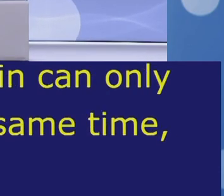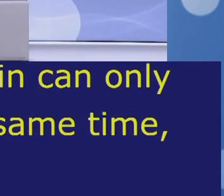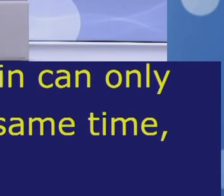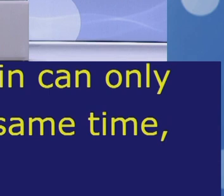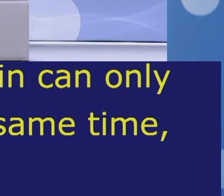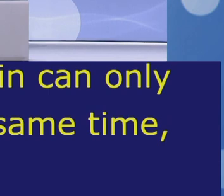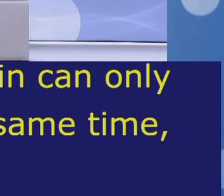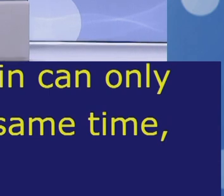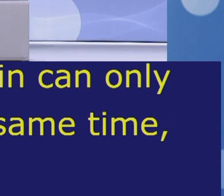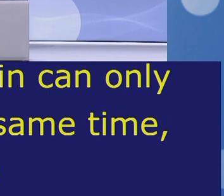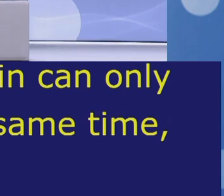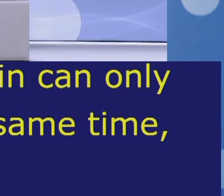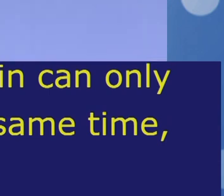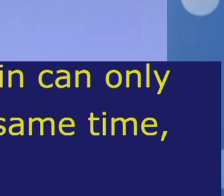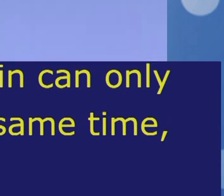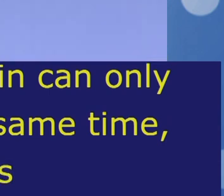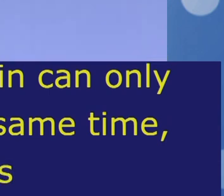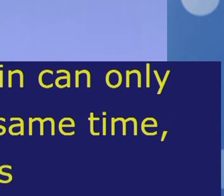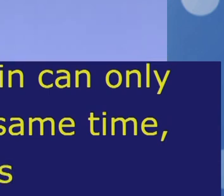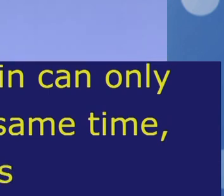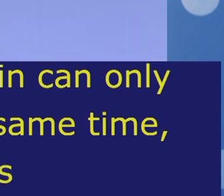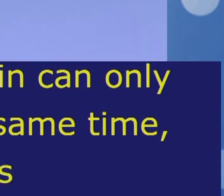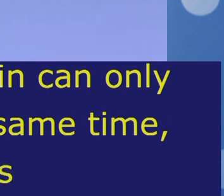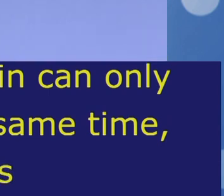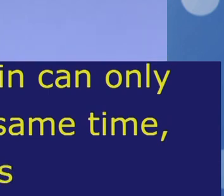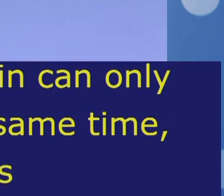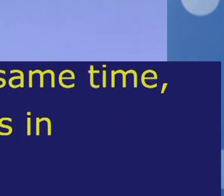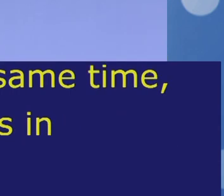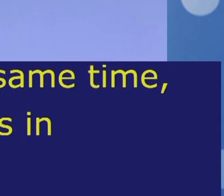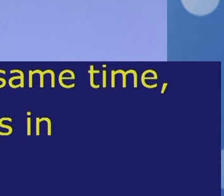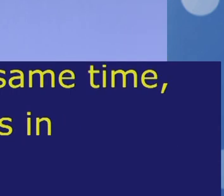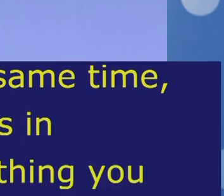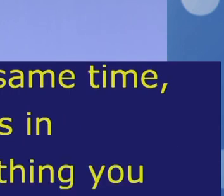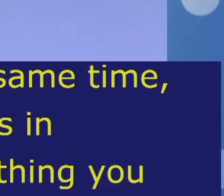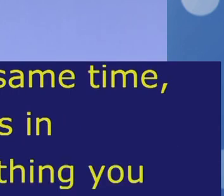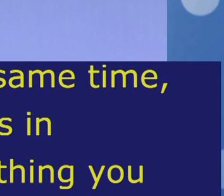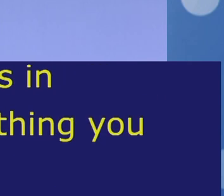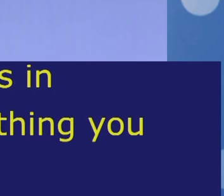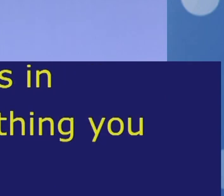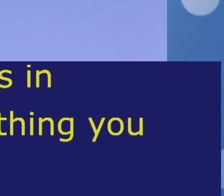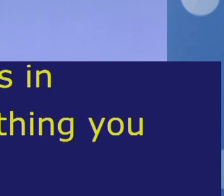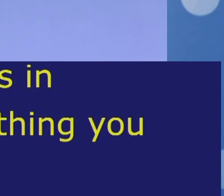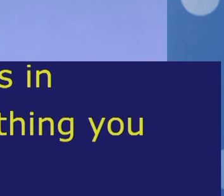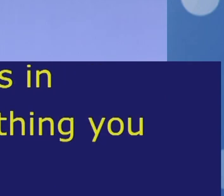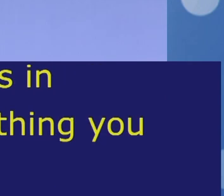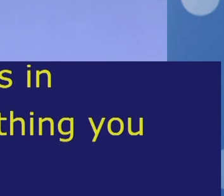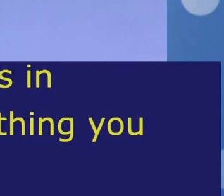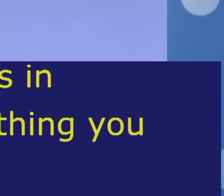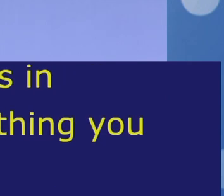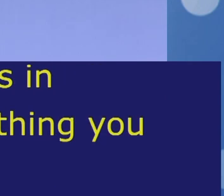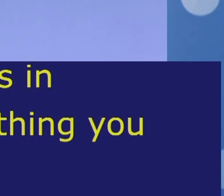40到100 bit每一分钟，但是我们的意识那么有多快呢？那会更加的迅速。